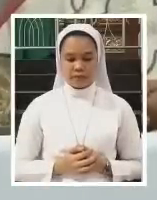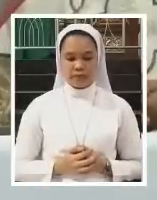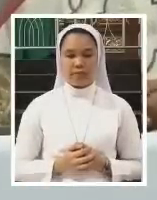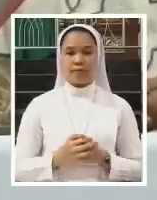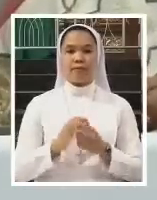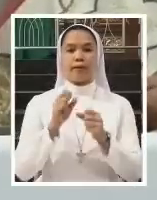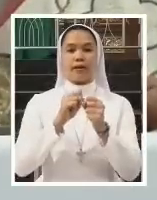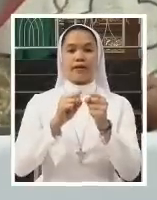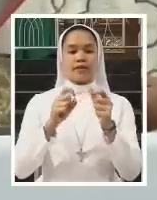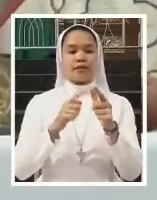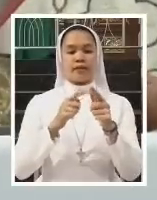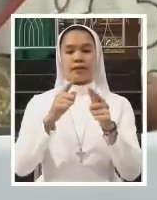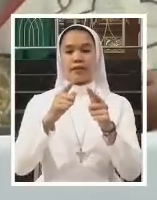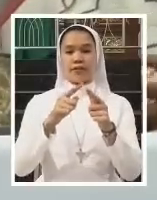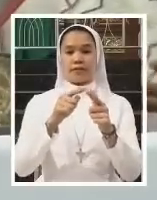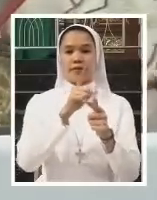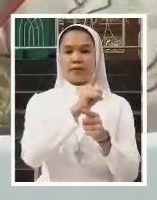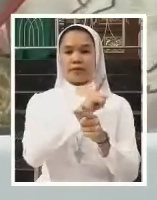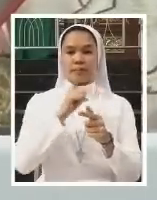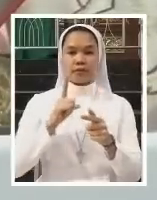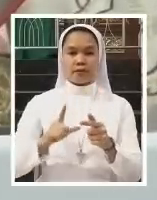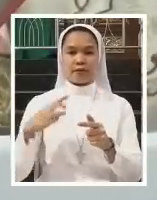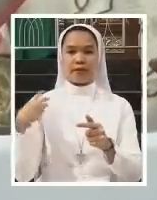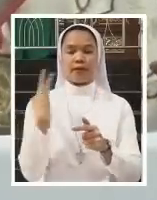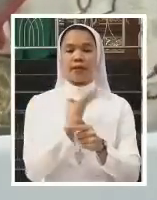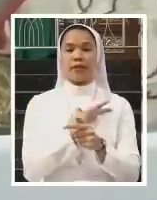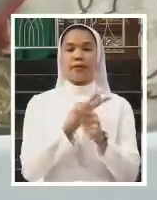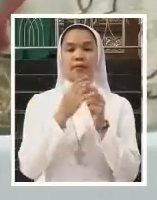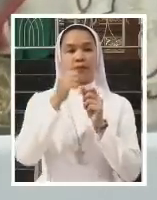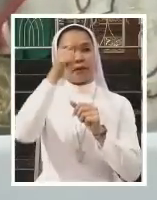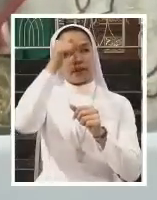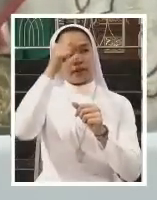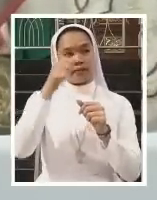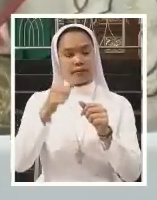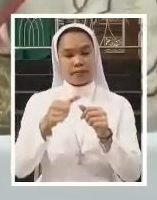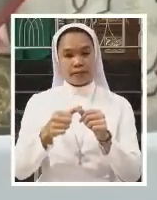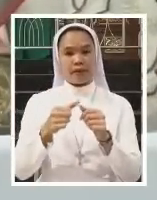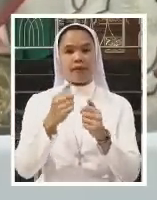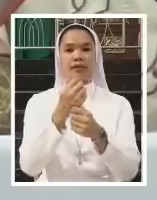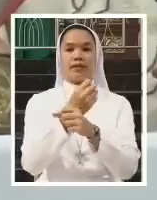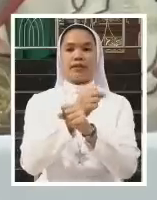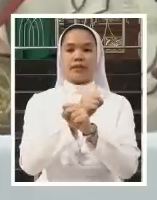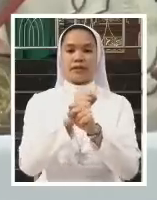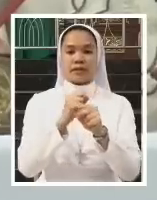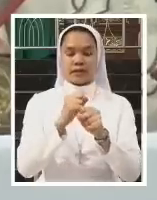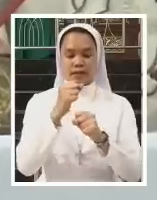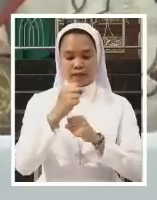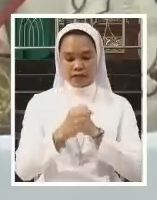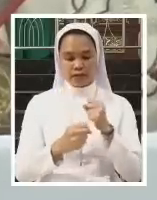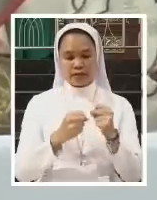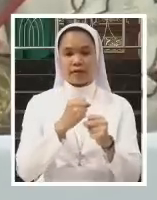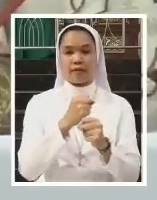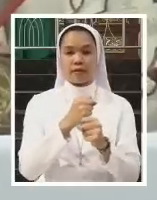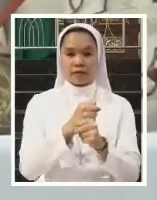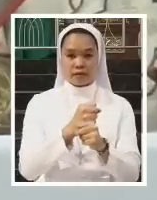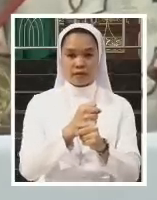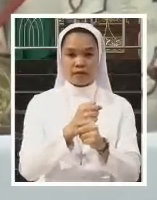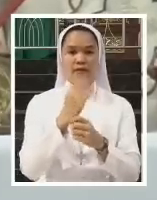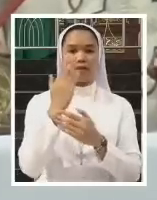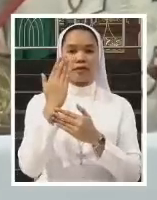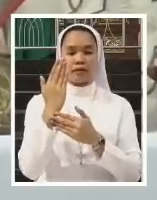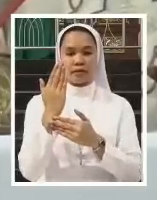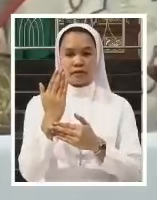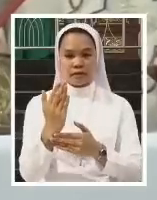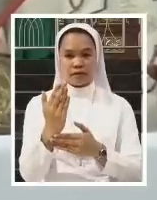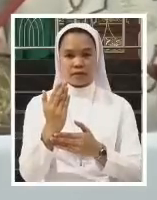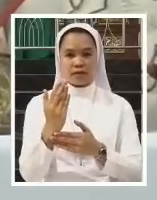Kaya kagurangan, kami na nagroromdom kang nakaliligtas na pasyon kang semong aki,